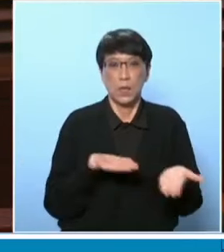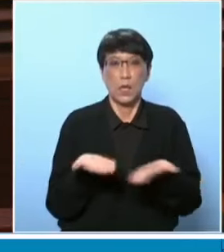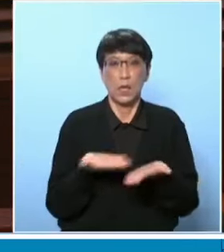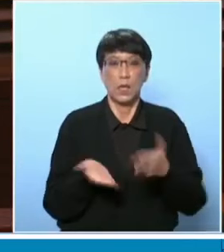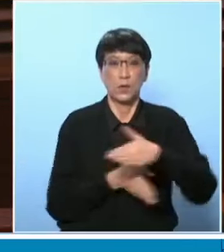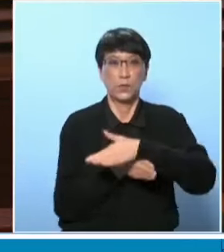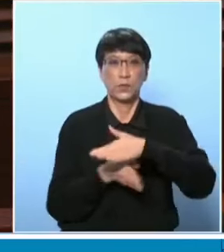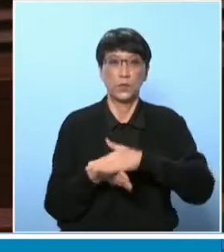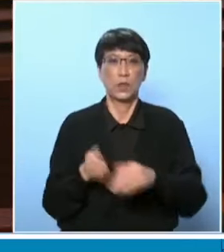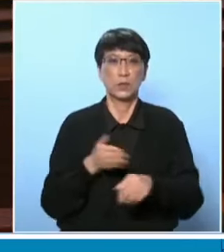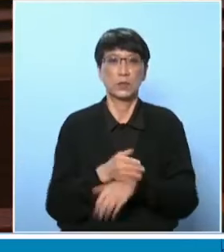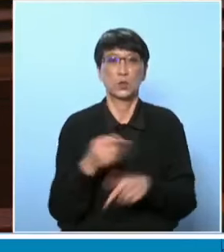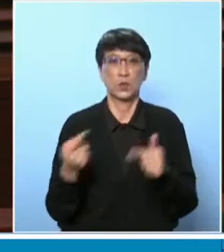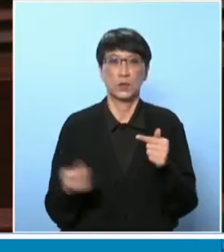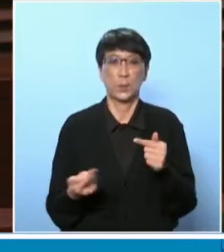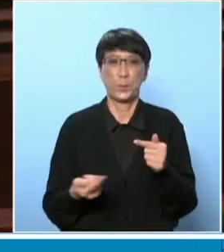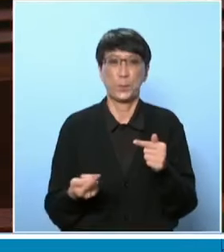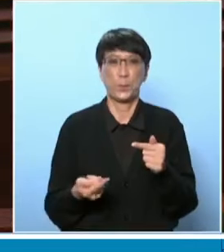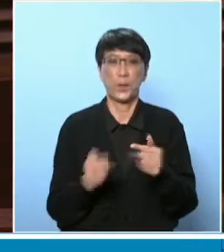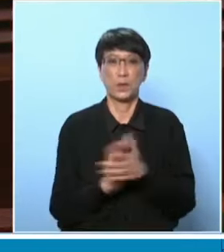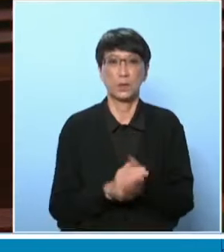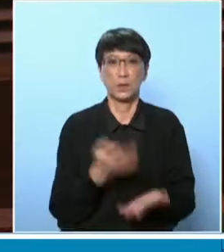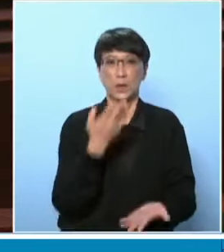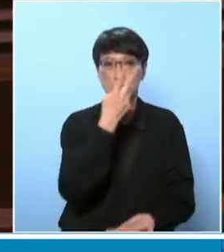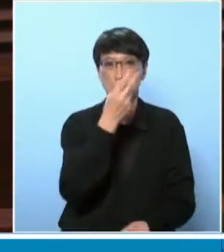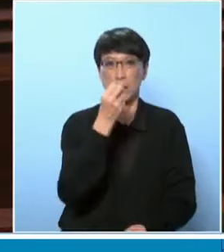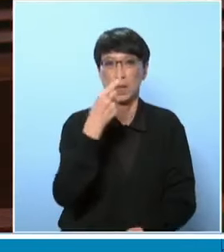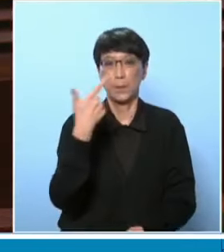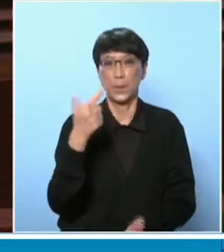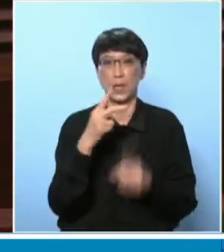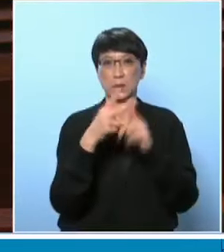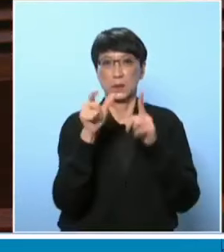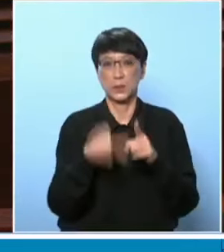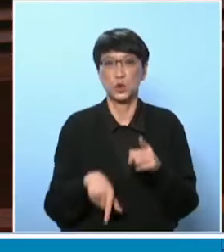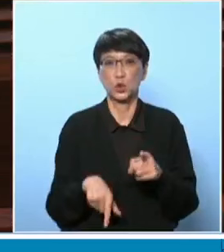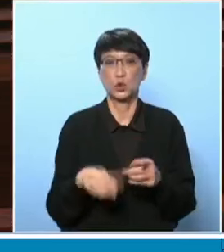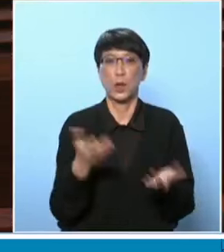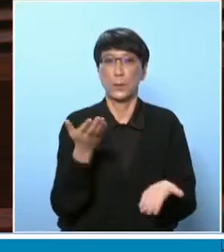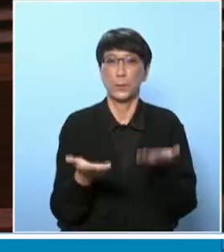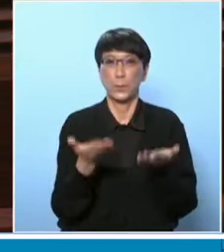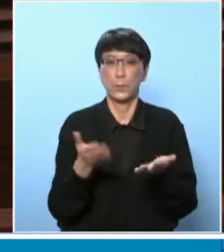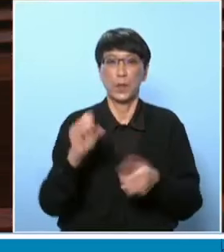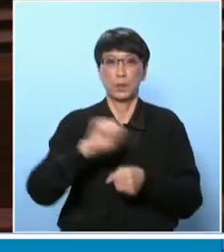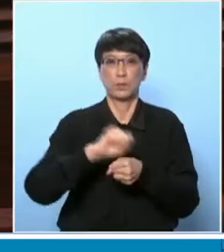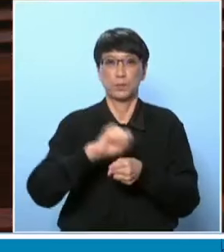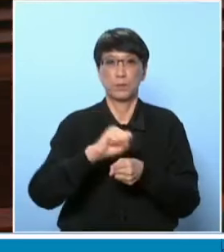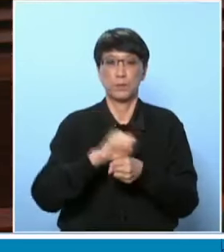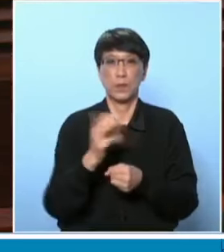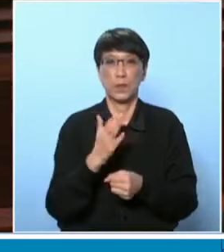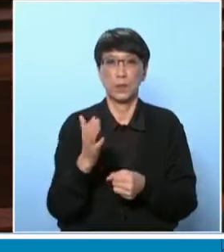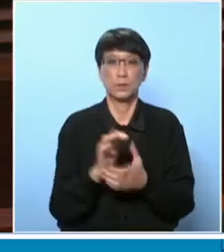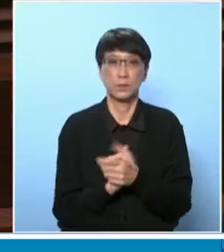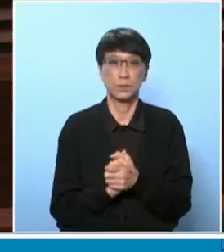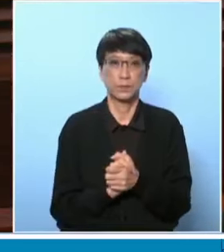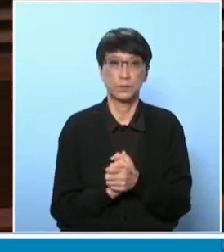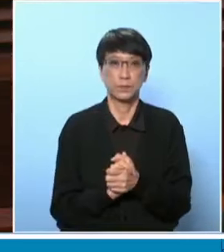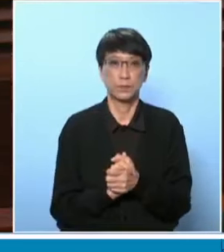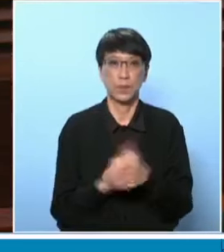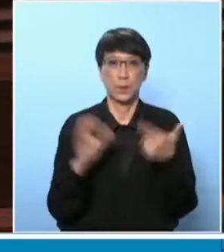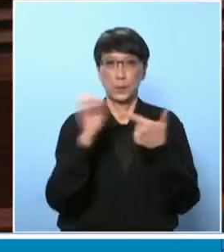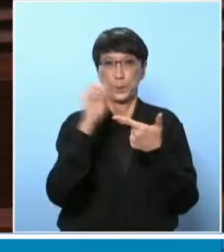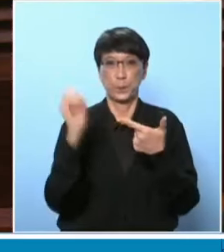房總數超過10萬間，與2018年12月底相比增加約